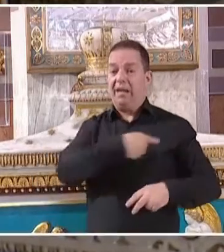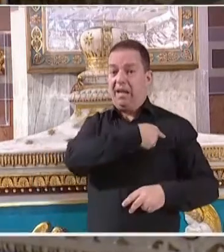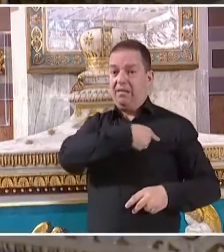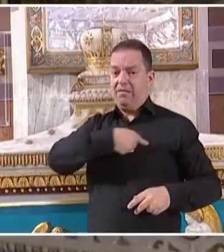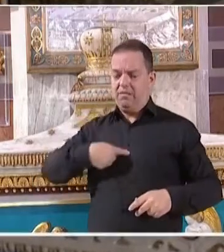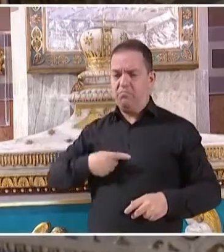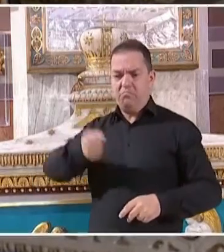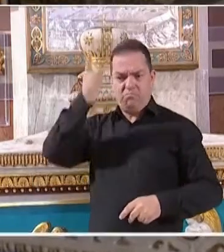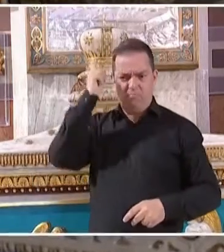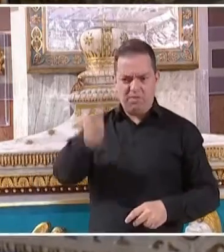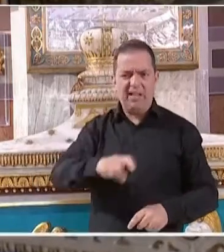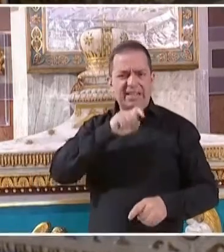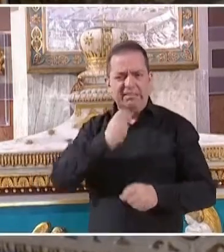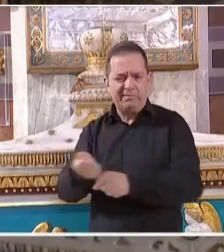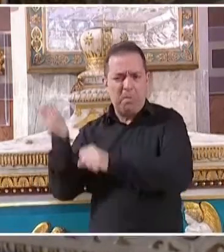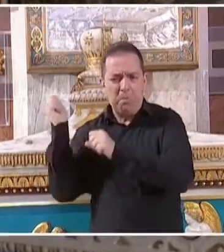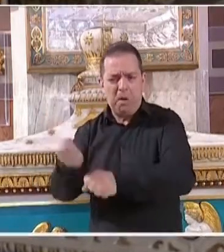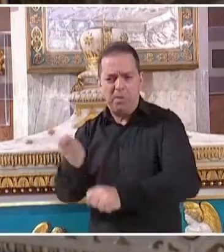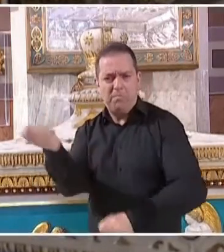και φυλάκιση.